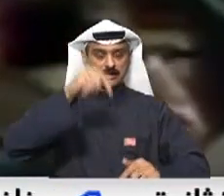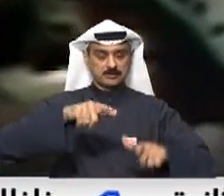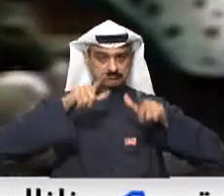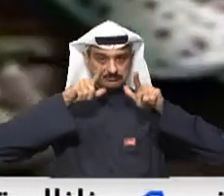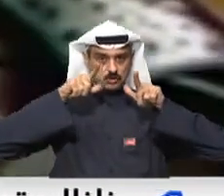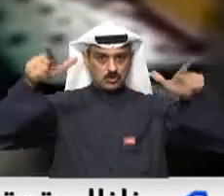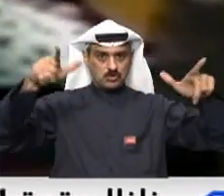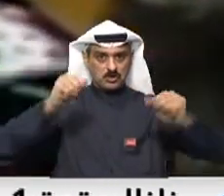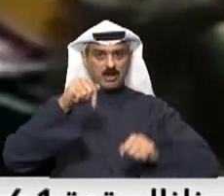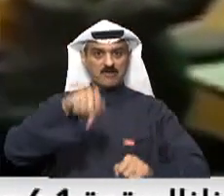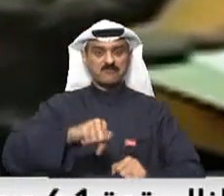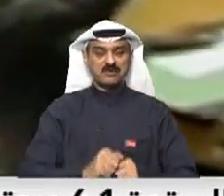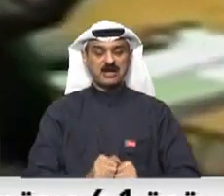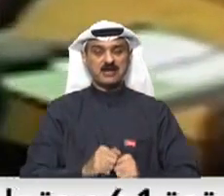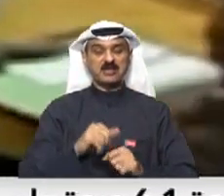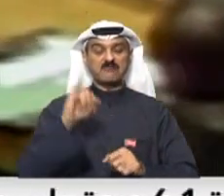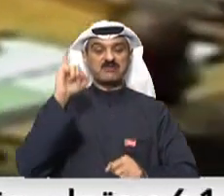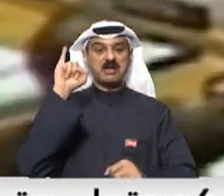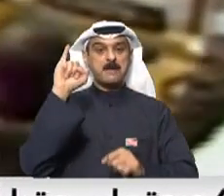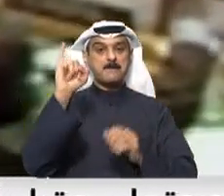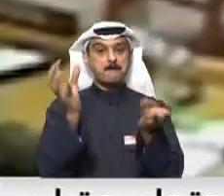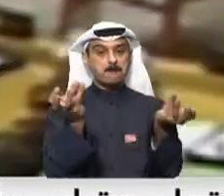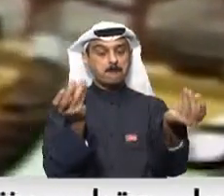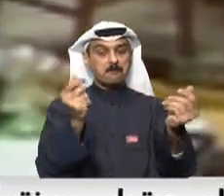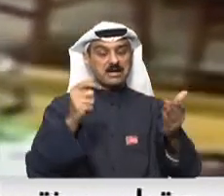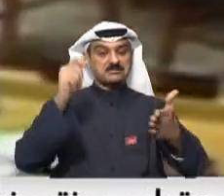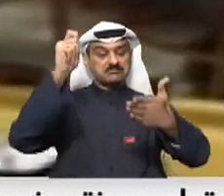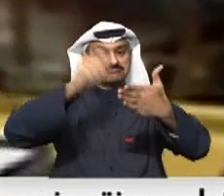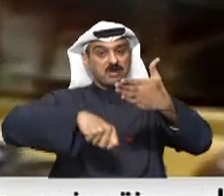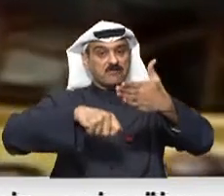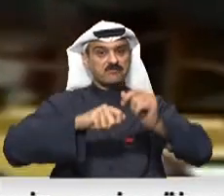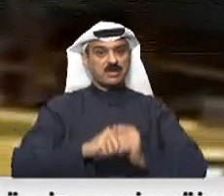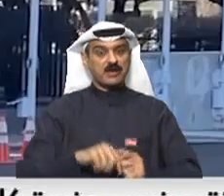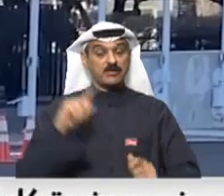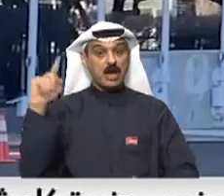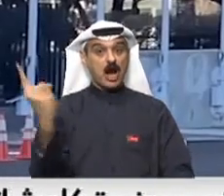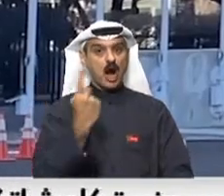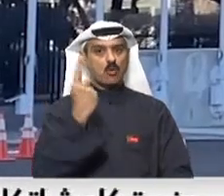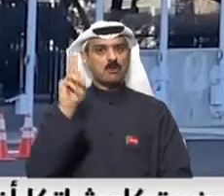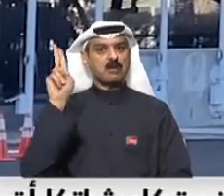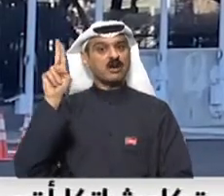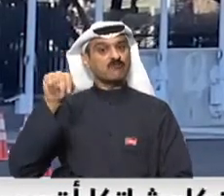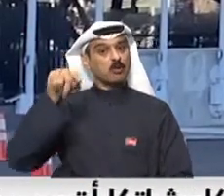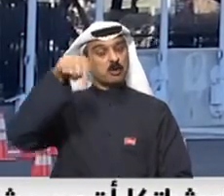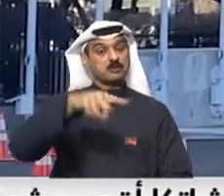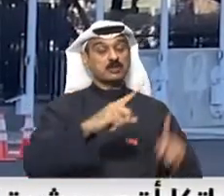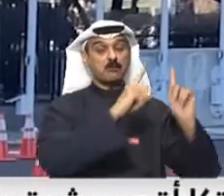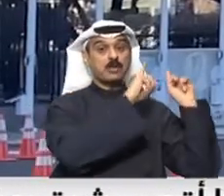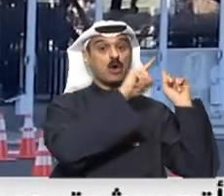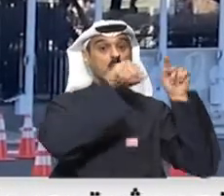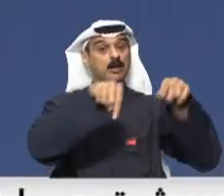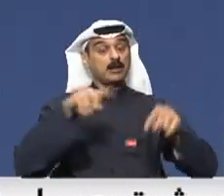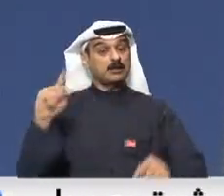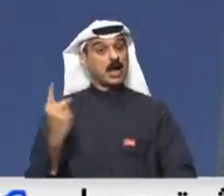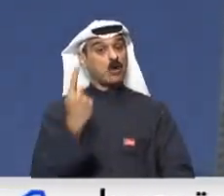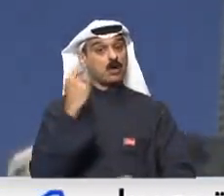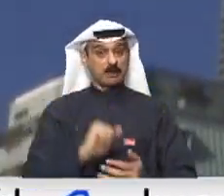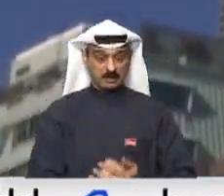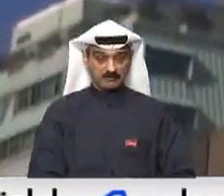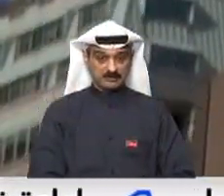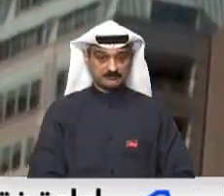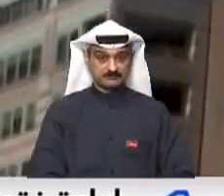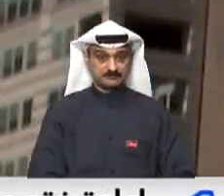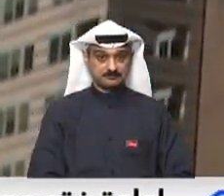مواد الفصل السابع من الميثاق في سابقه لم تشهدها الامم المتحده من قبل منذ